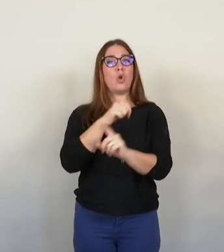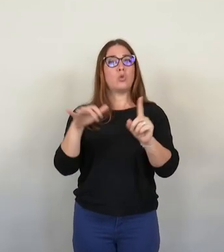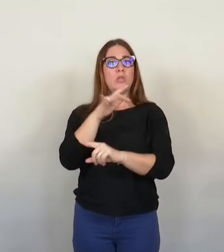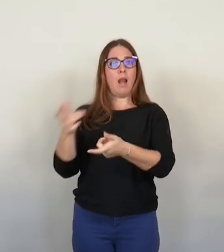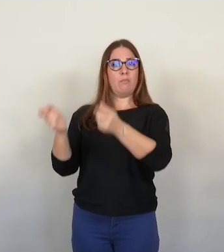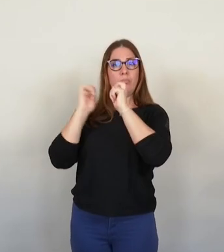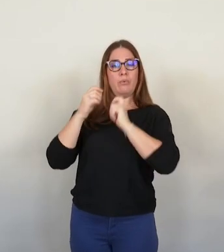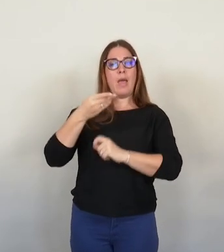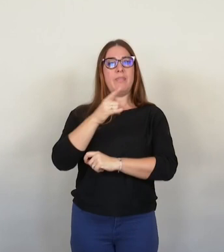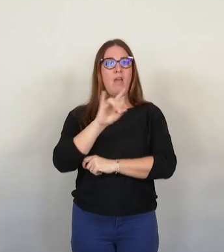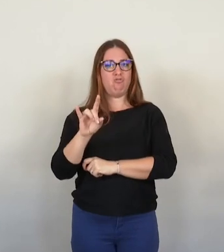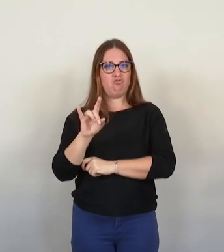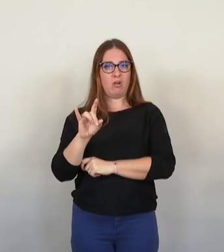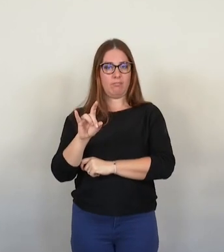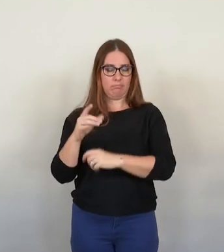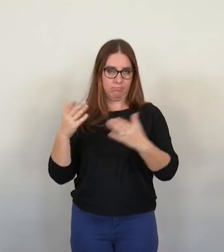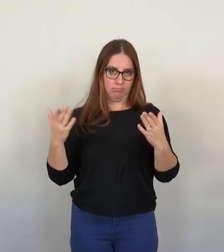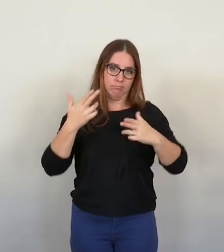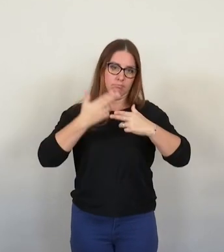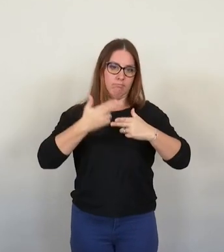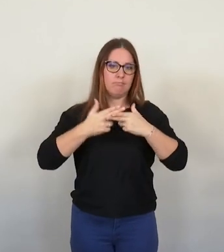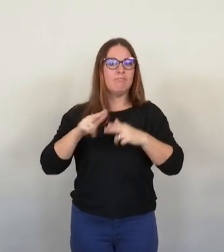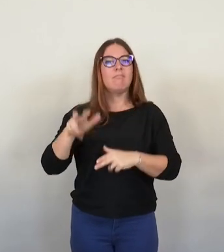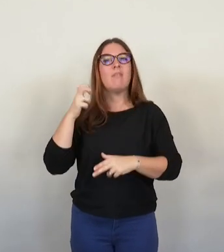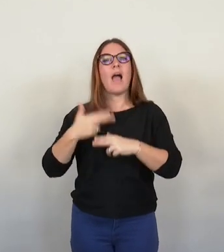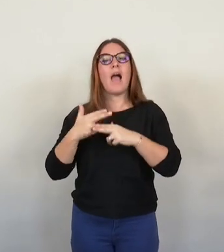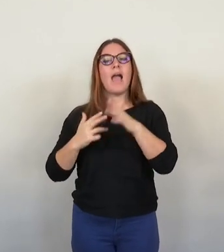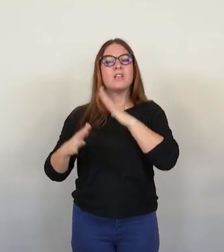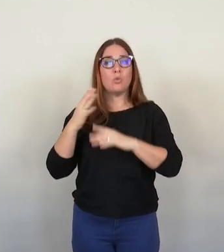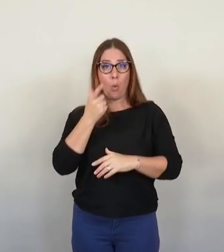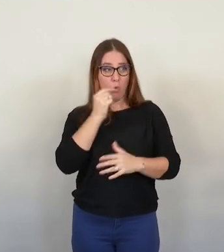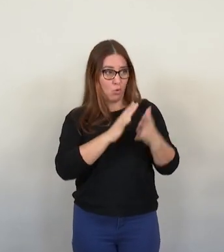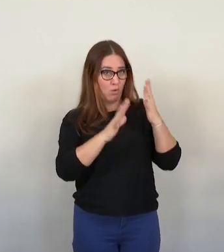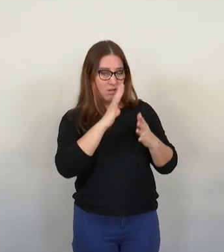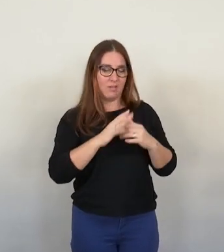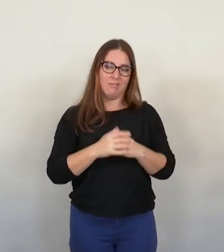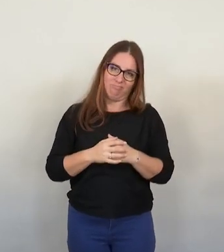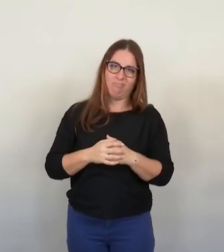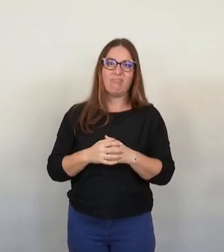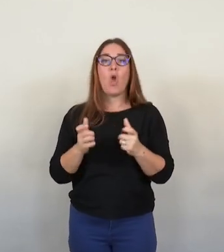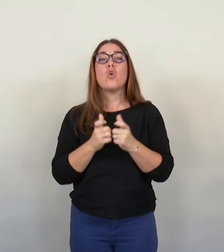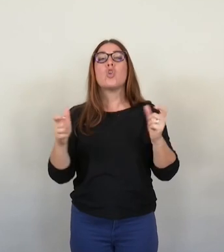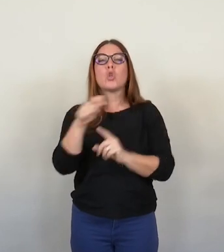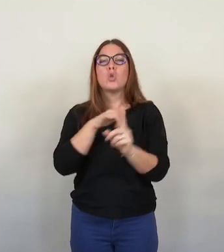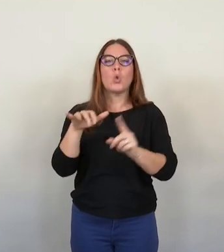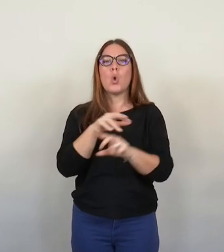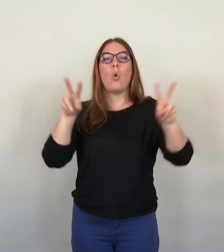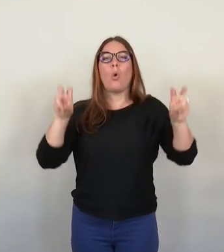aux maisons des habitants de Grenoble appelé d'ailleurs anciennement et Bou vient de le rappeler par Abu de langage centres